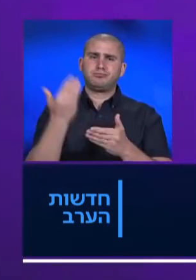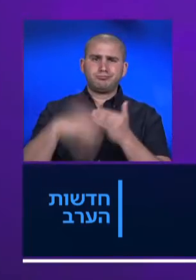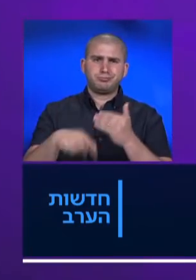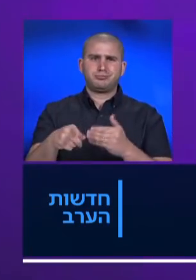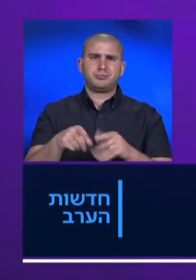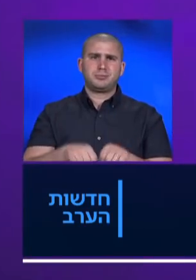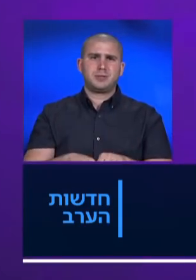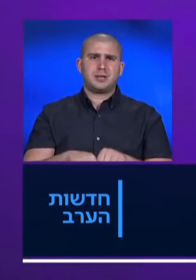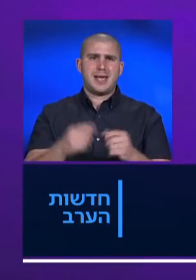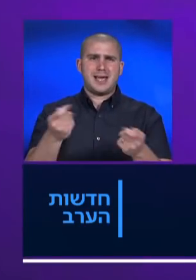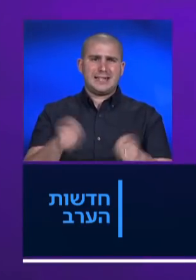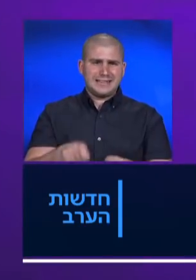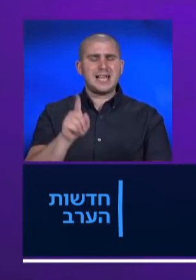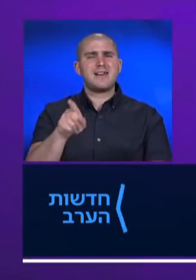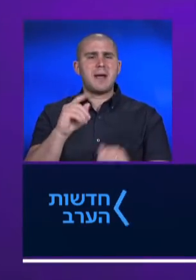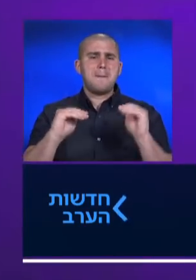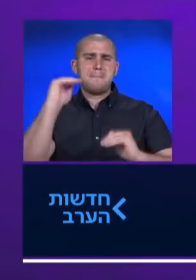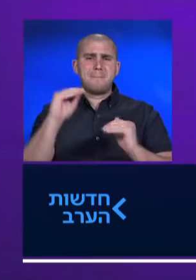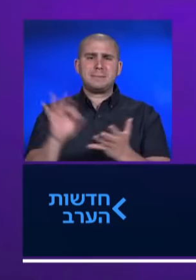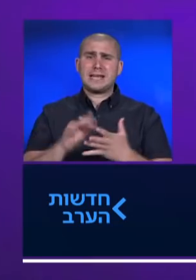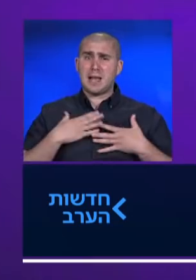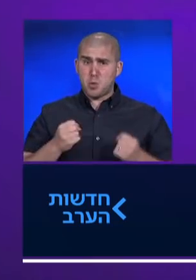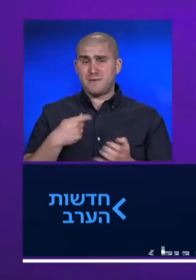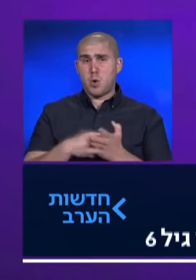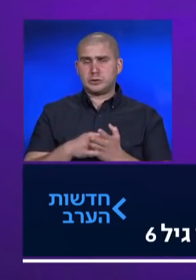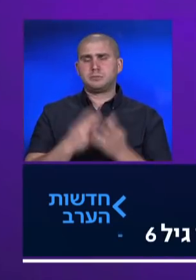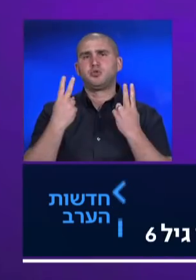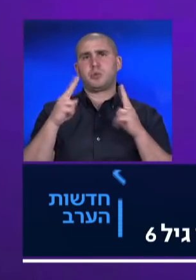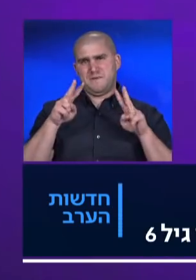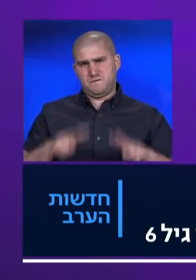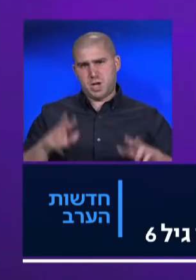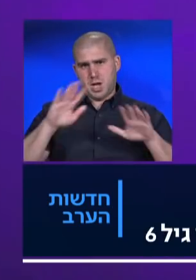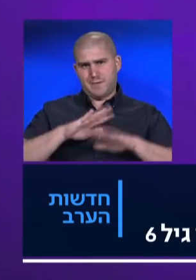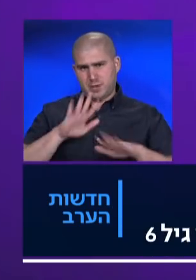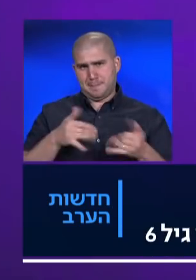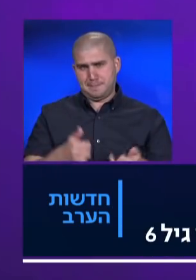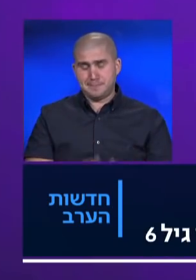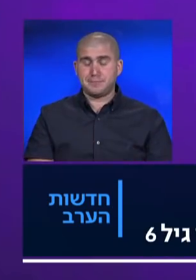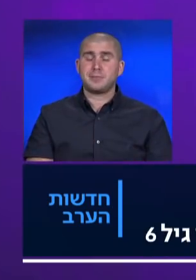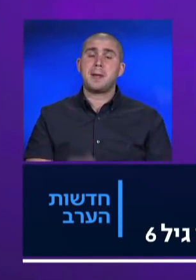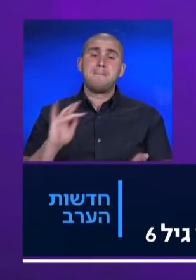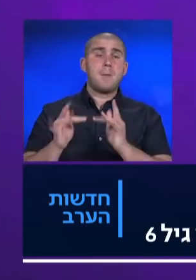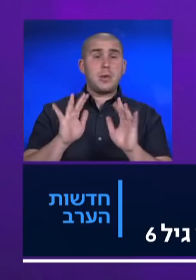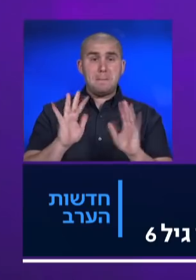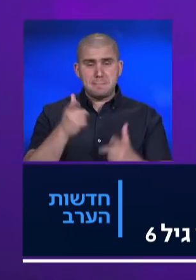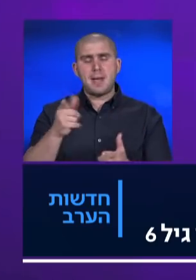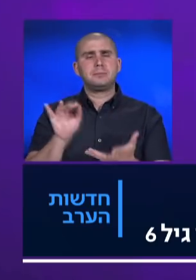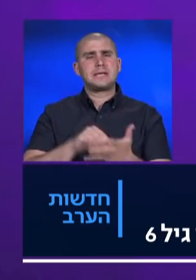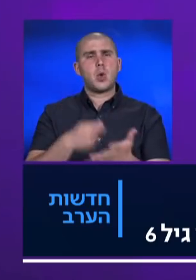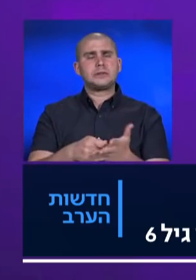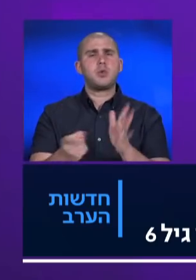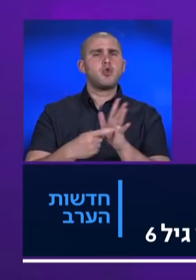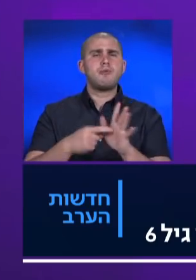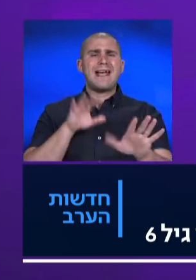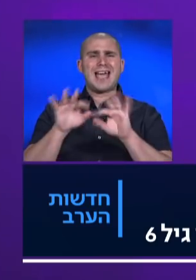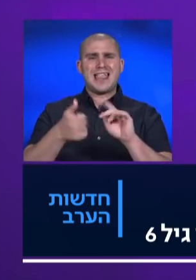האוצר למשרד הבריאות משמעותיים מאוד גם הערב. קודם כל, עיקרי המחלוקת במשרד האוצר רוצים לראות את הקניונים, את